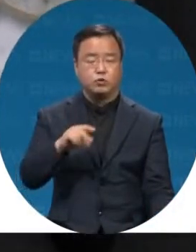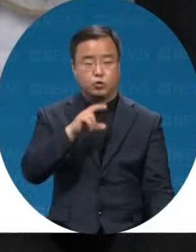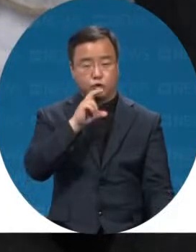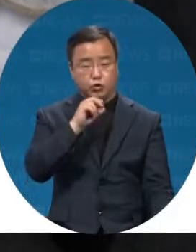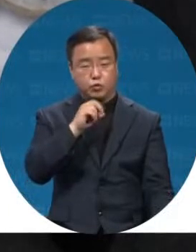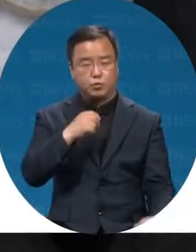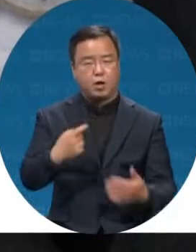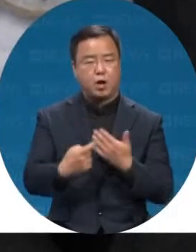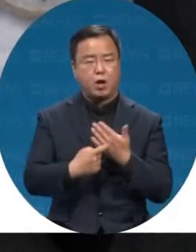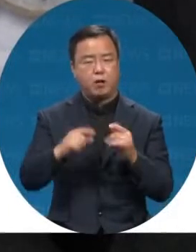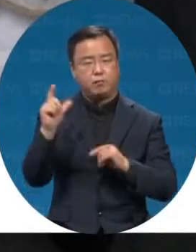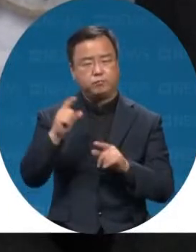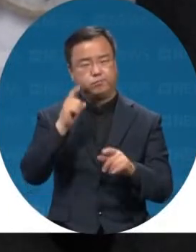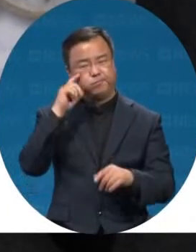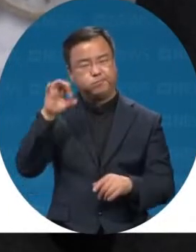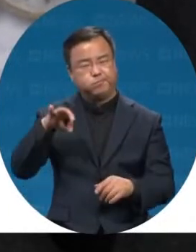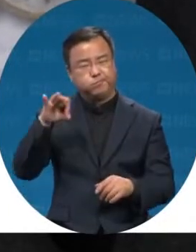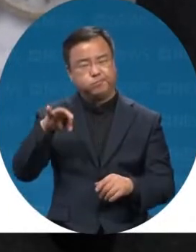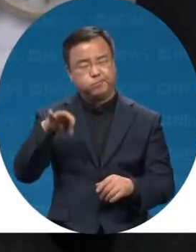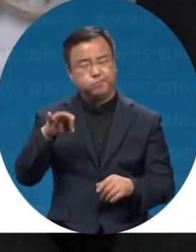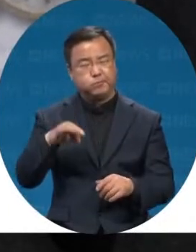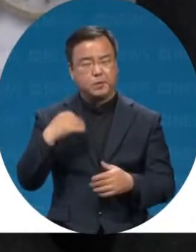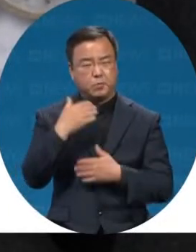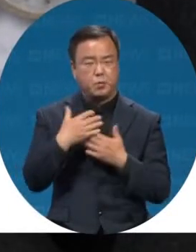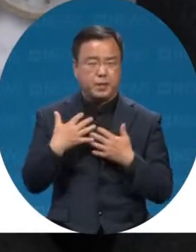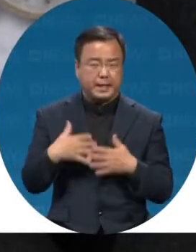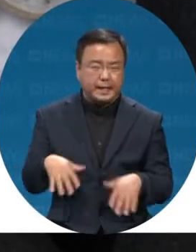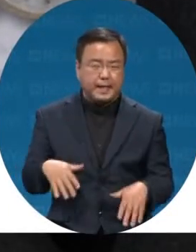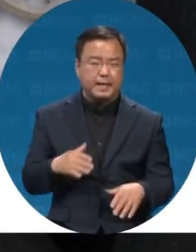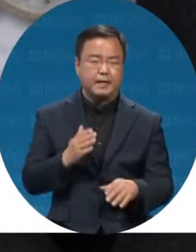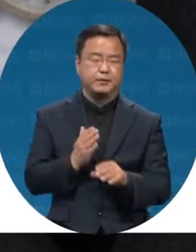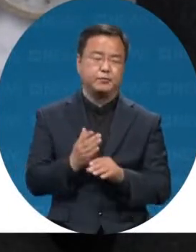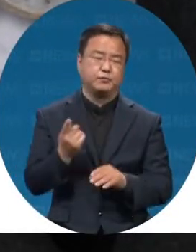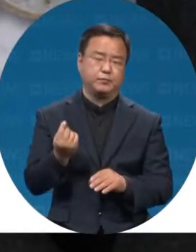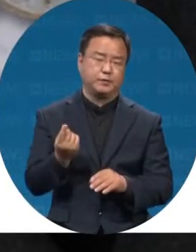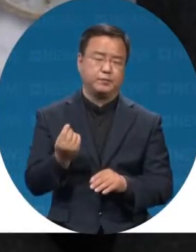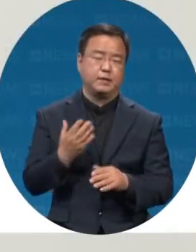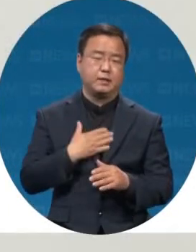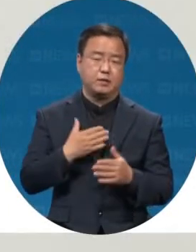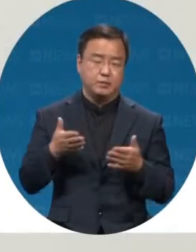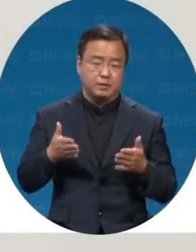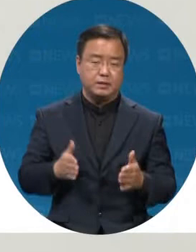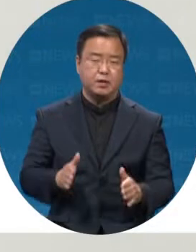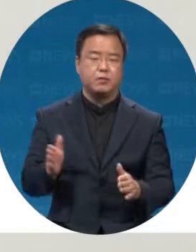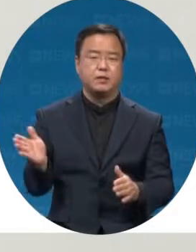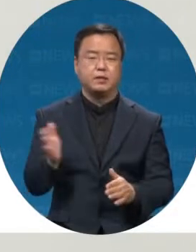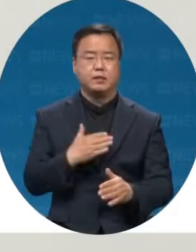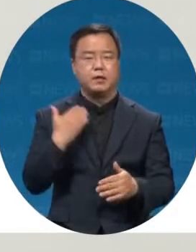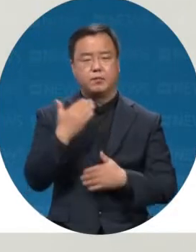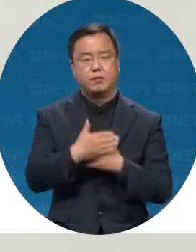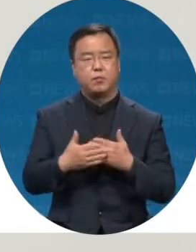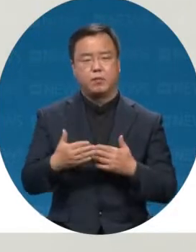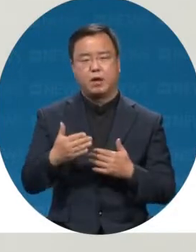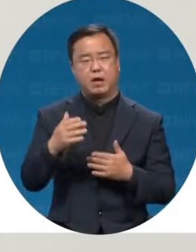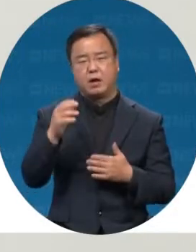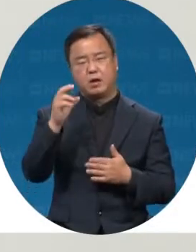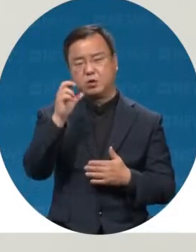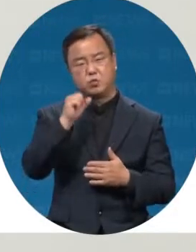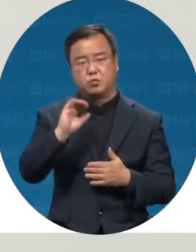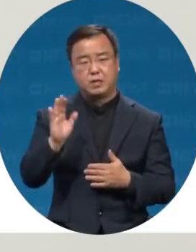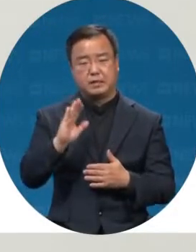외모가 볼품 없이 태어나고 몸도 되게 약하고 그랬던 것처럼 저 역시 태어났을 때 몸이 좀 많이 안